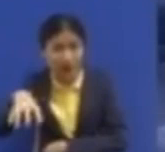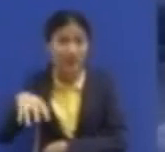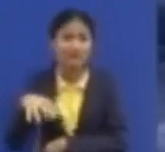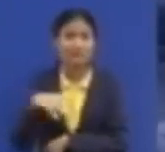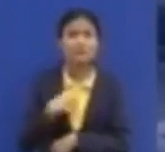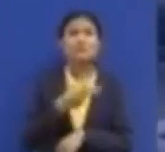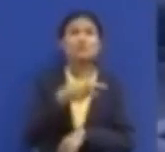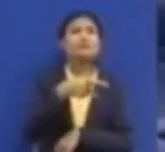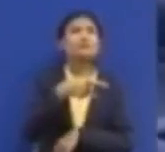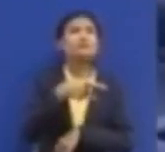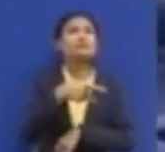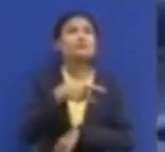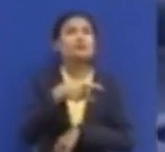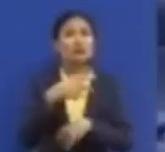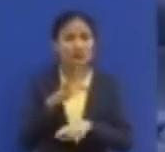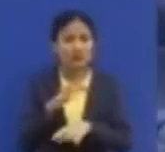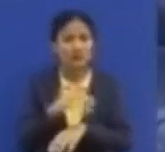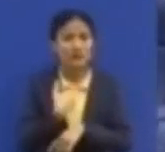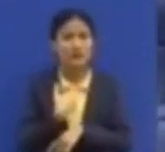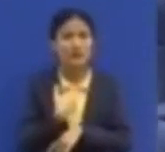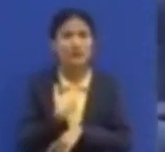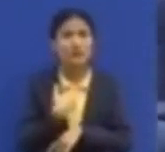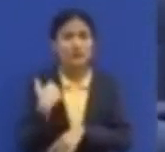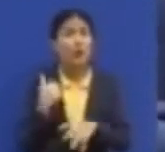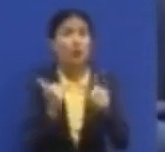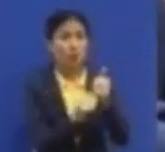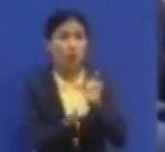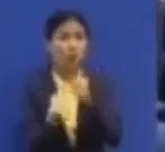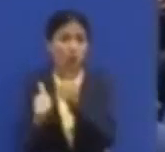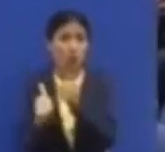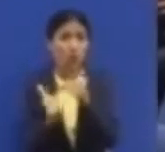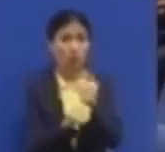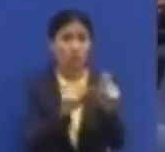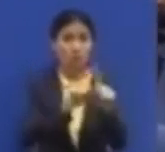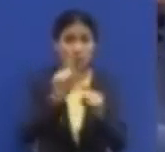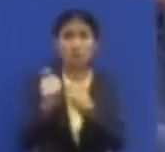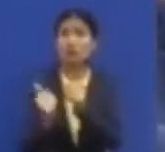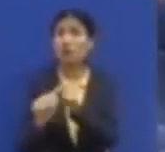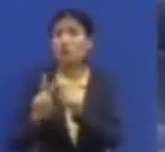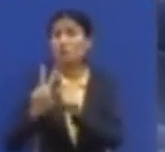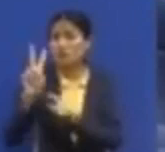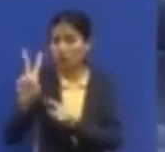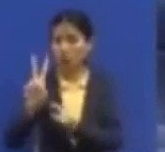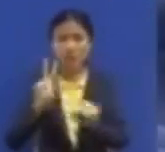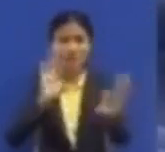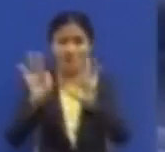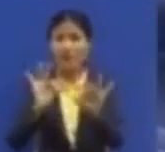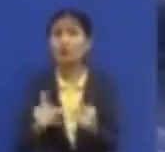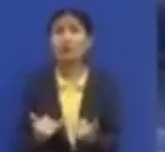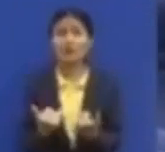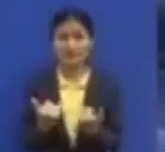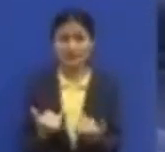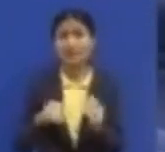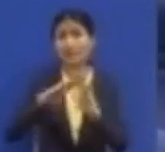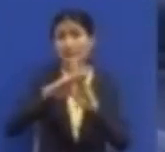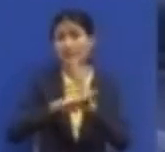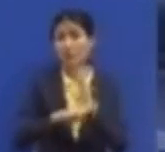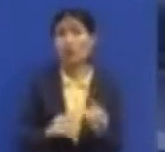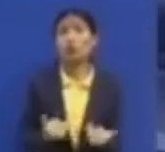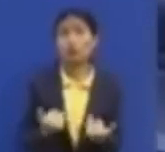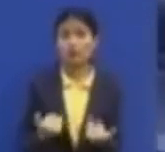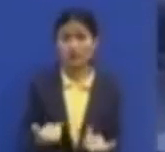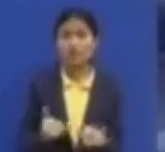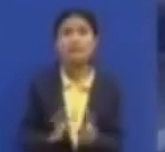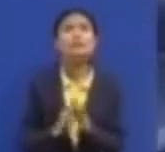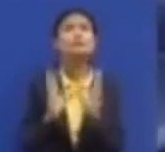คนที่1และคนที่2นี่เป็นขั้นตอนกระบวนการทั้งหมดที่จะเกิดขึ้นในการประชุมสภาผู้แทนราษฎรชุดที่25